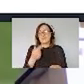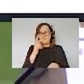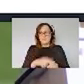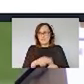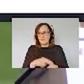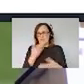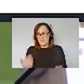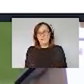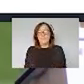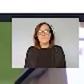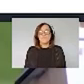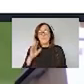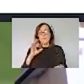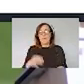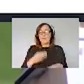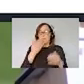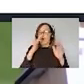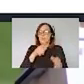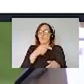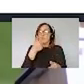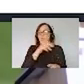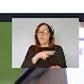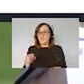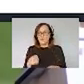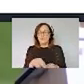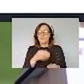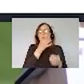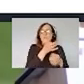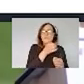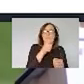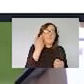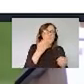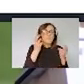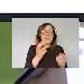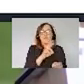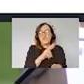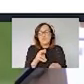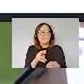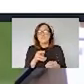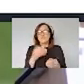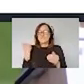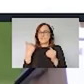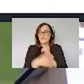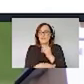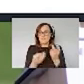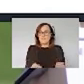wszystkim. Drodzy Państwo, ja tutaj pokażę jeszcze jedną rzecz, czyli w Quizzes jest bardzo ważną rzeczą, to co wprowadzili też ostatnio,